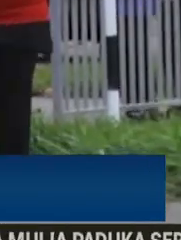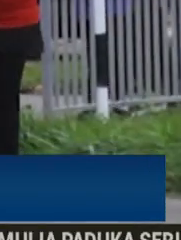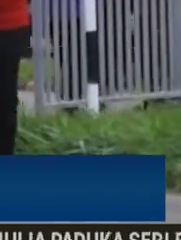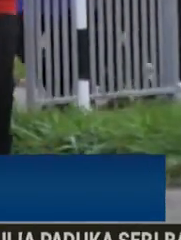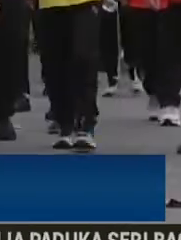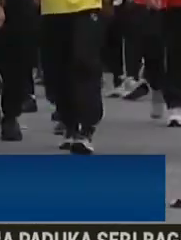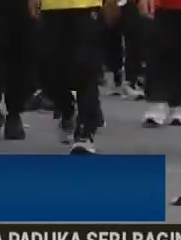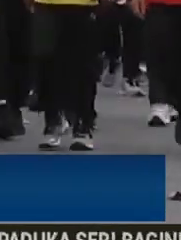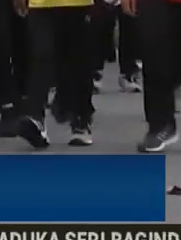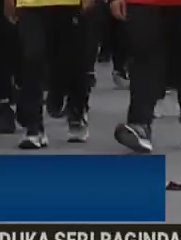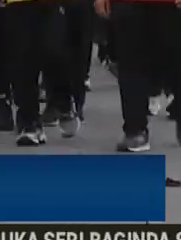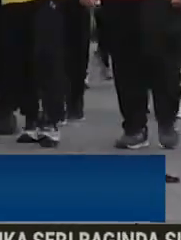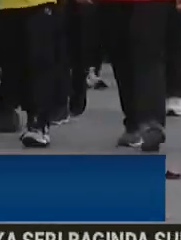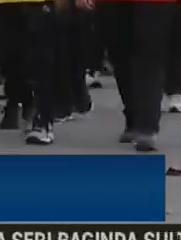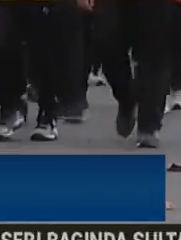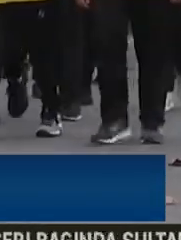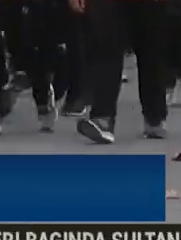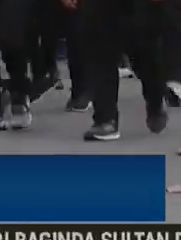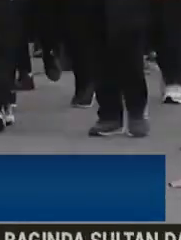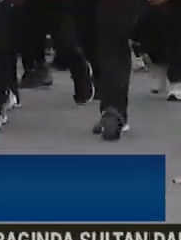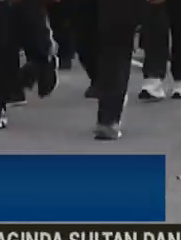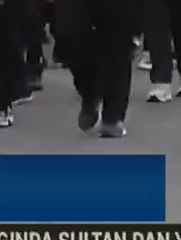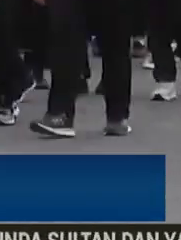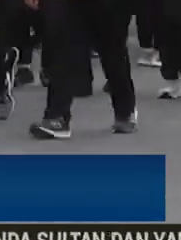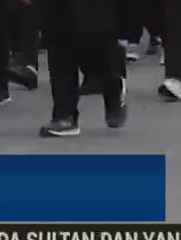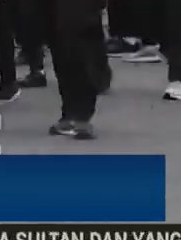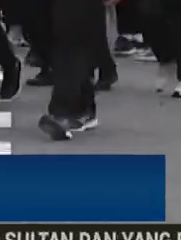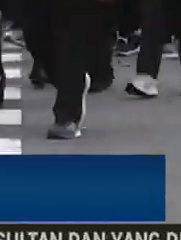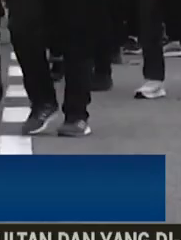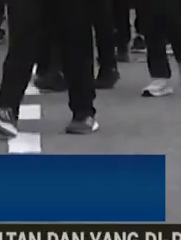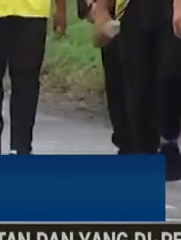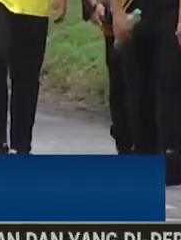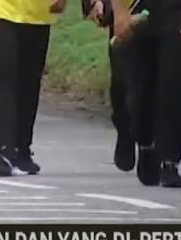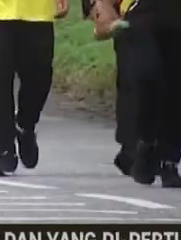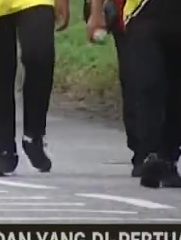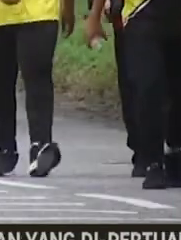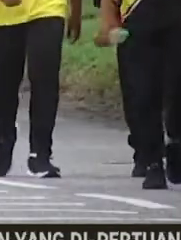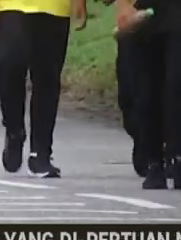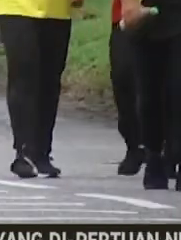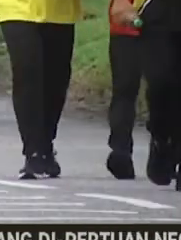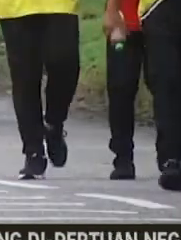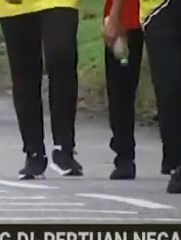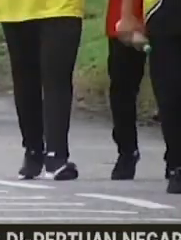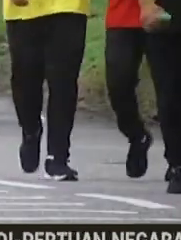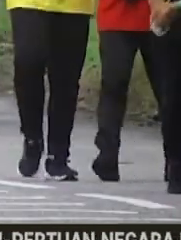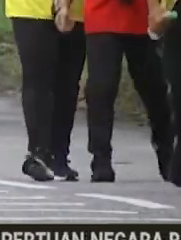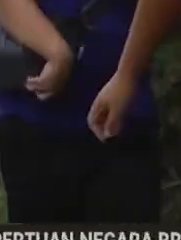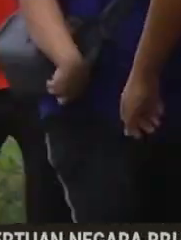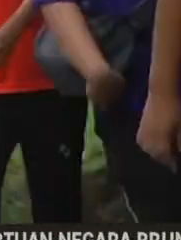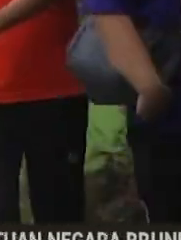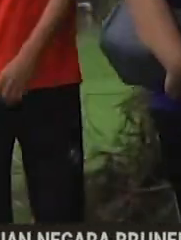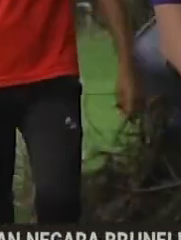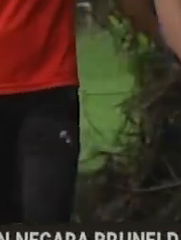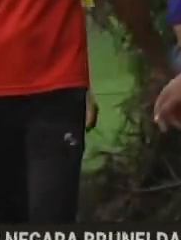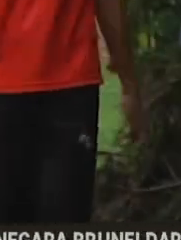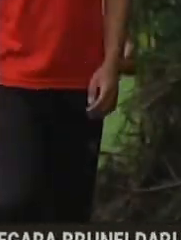sekolah berkenaan activity dapat meningkatkan kesadaran dan mempromosi gaya hidup sehat dalam kalangan penuntut